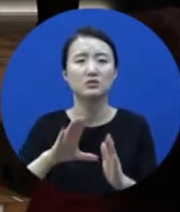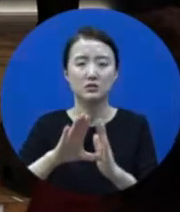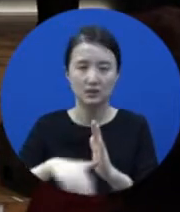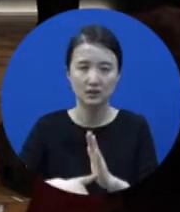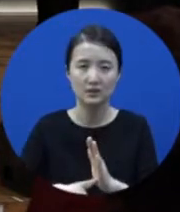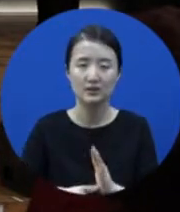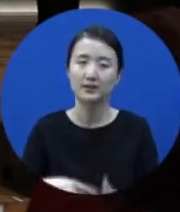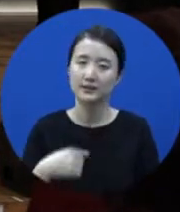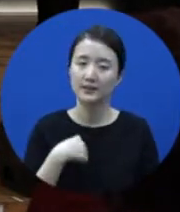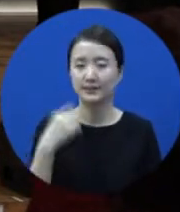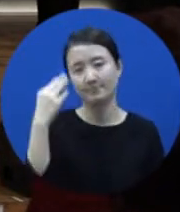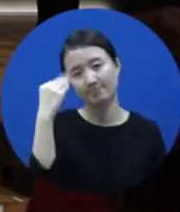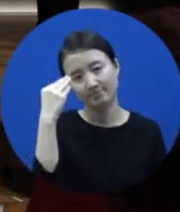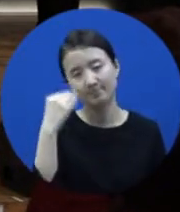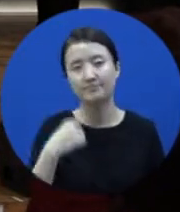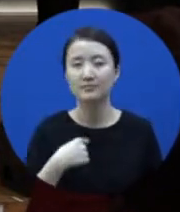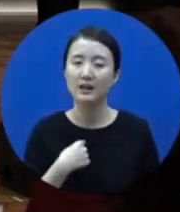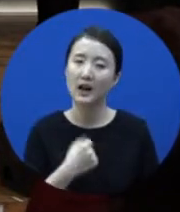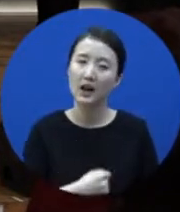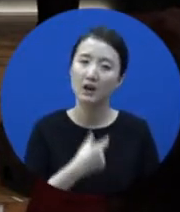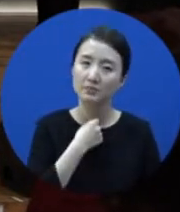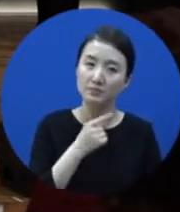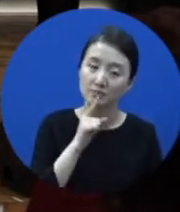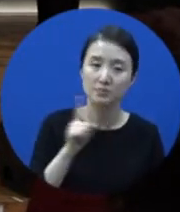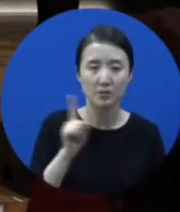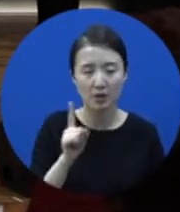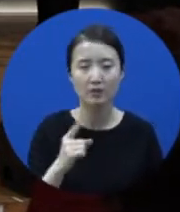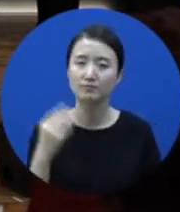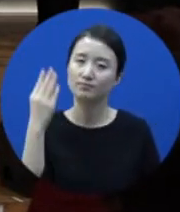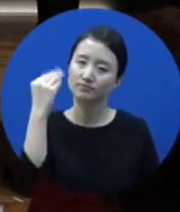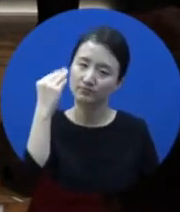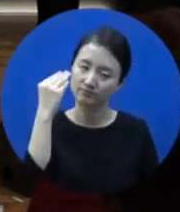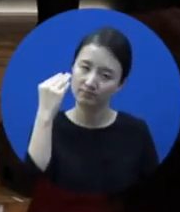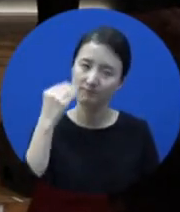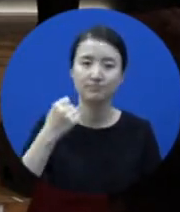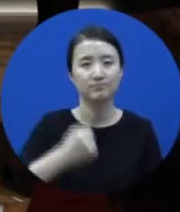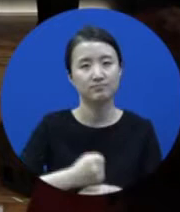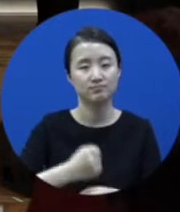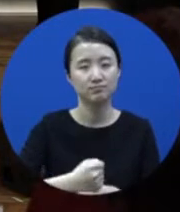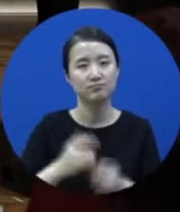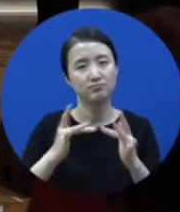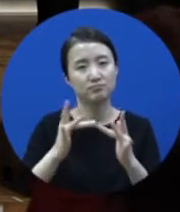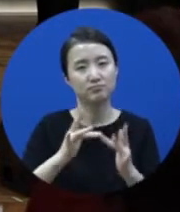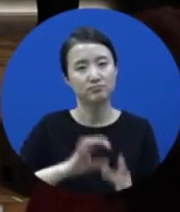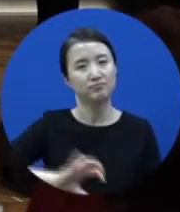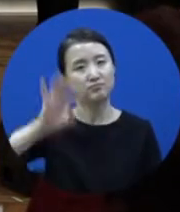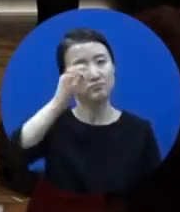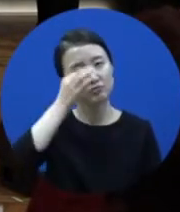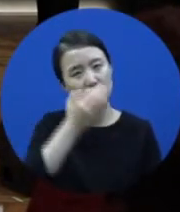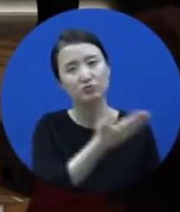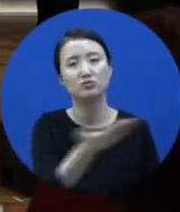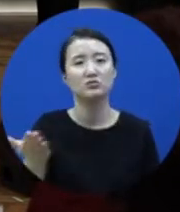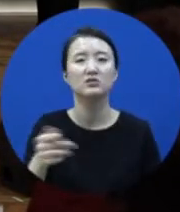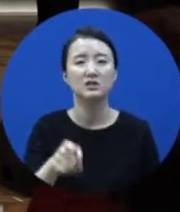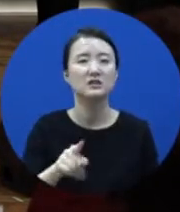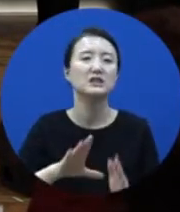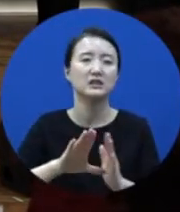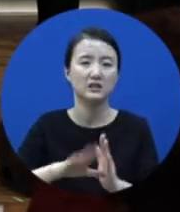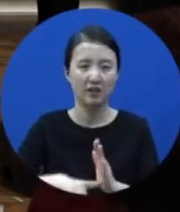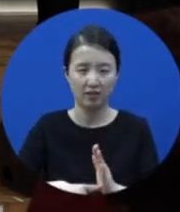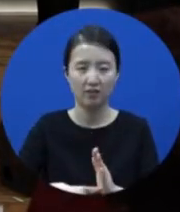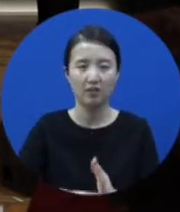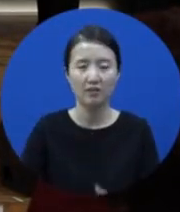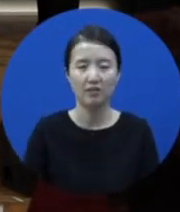싶고 내가 하고 싶은 이야기가 있으면 누구나 찍어서 올리면 되는 1인 미디어 시대, 1인 방송 시대가